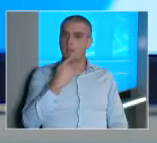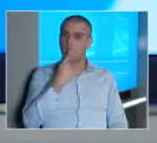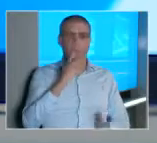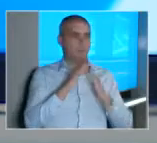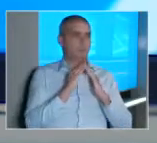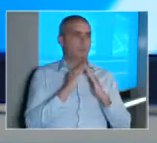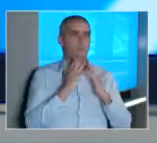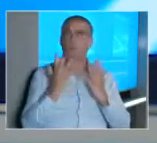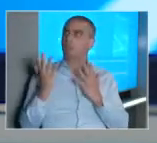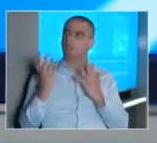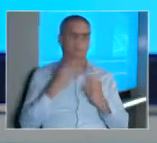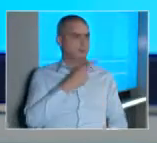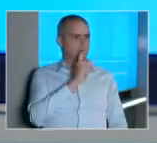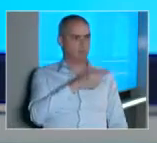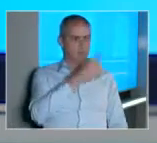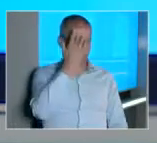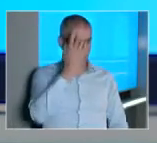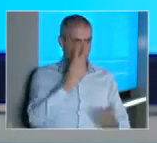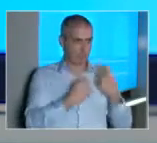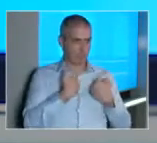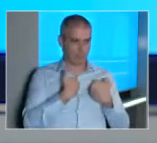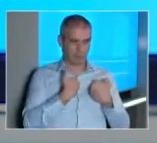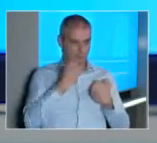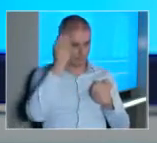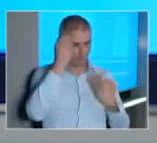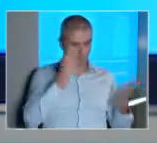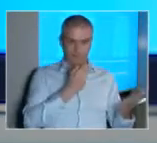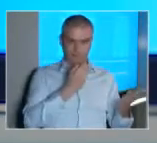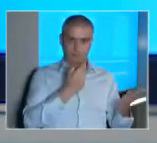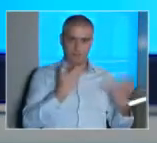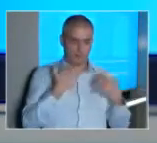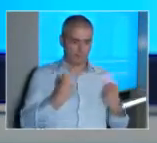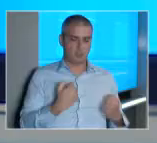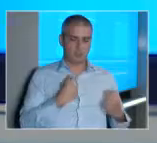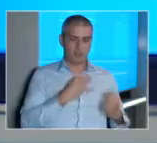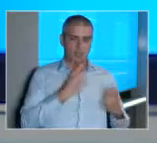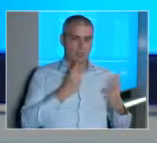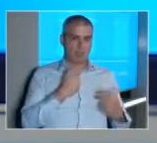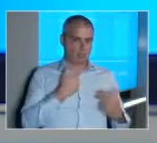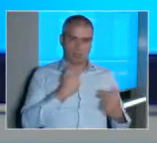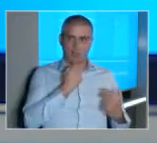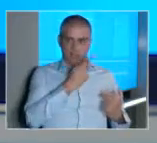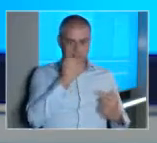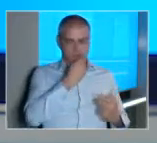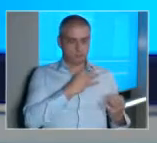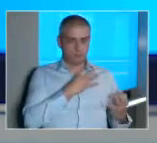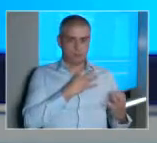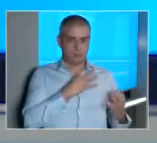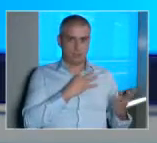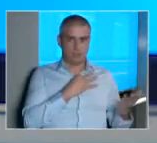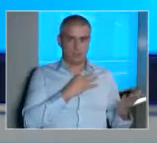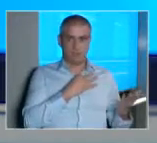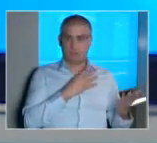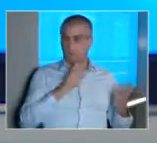יושב בבית, ופתאום אומר, זה האיש שצריך לדאוג לי בבית הספר, לשלומי, ליכולת שלי להגיד, זאת זהותי אמינית.